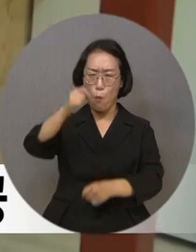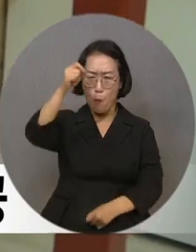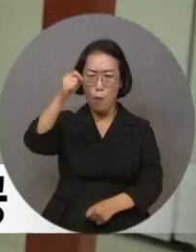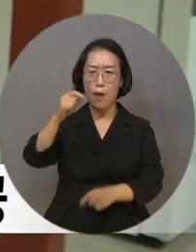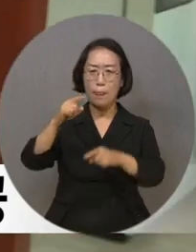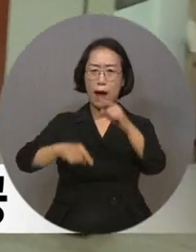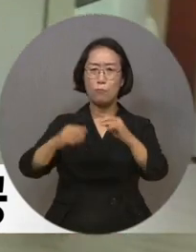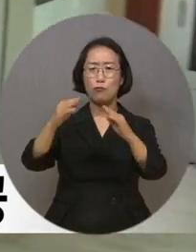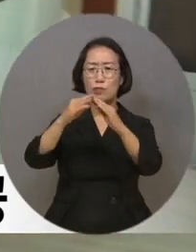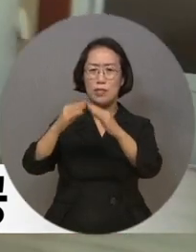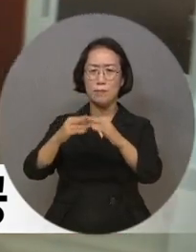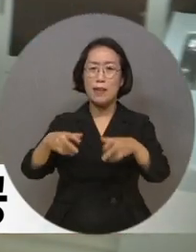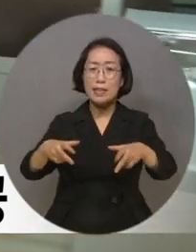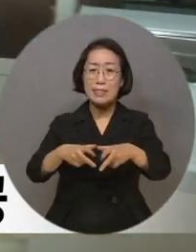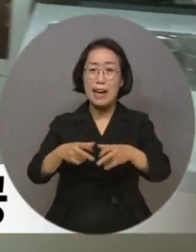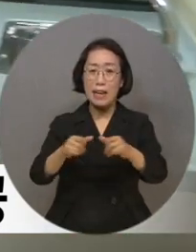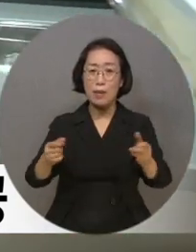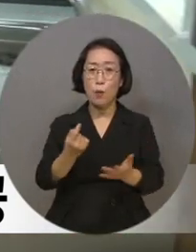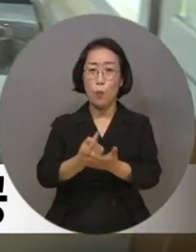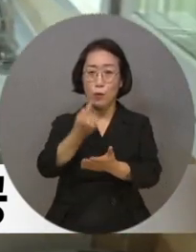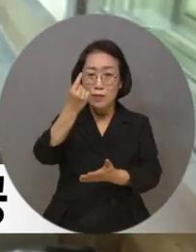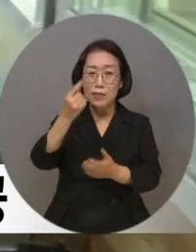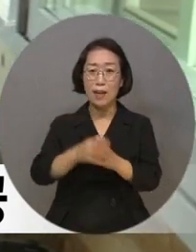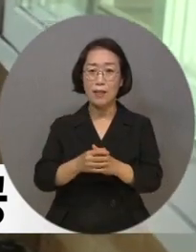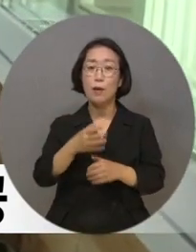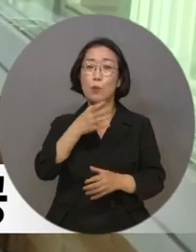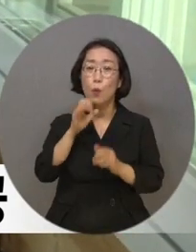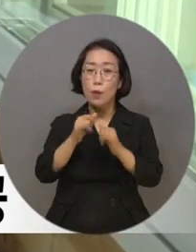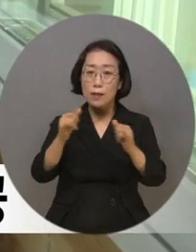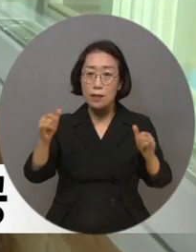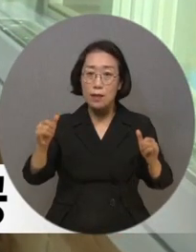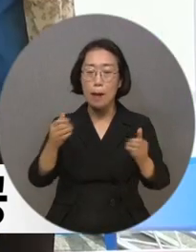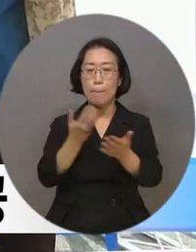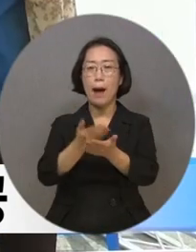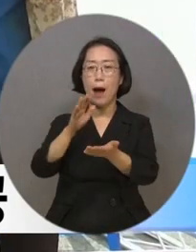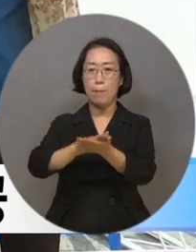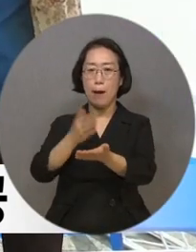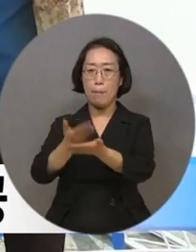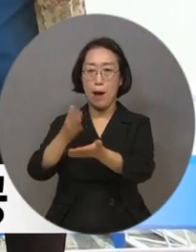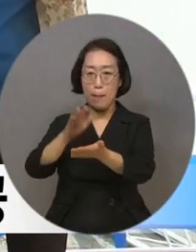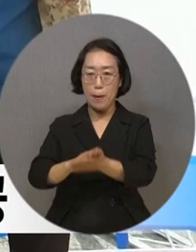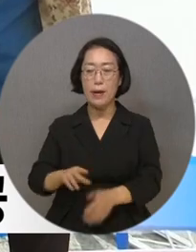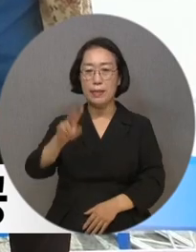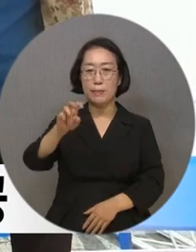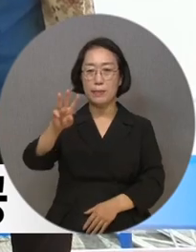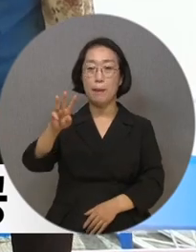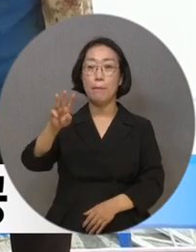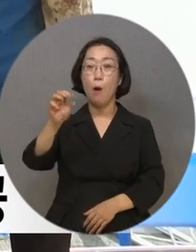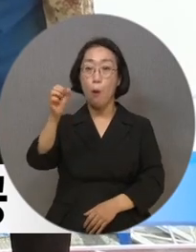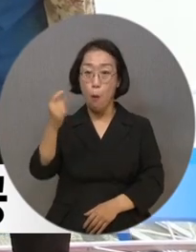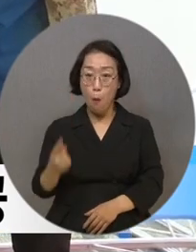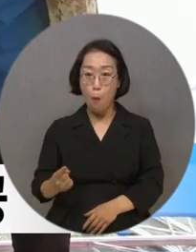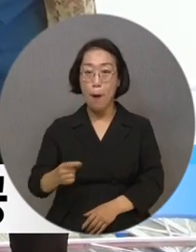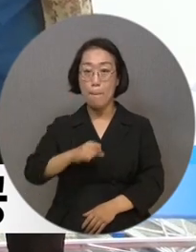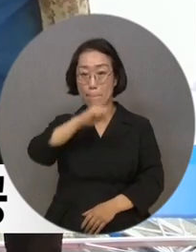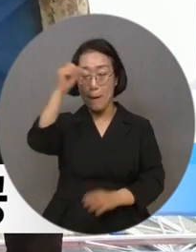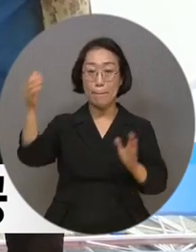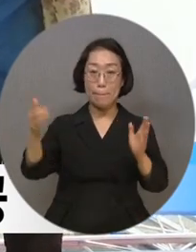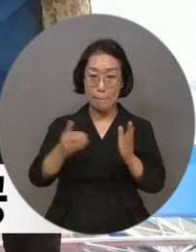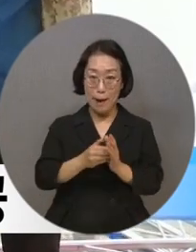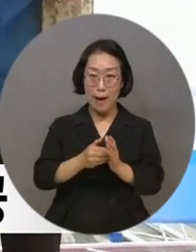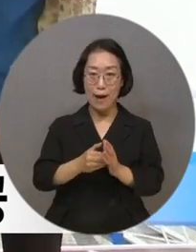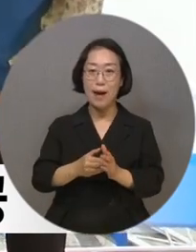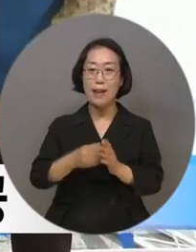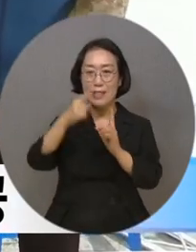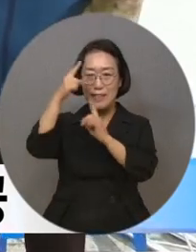거주하는 지체기능장애 독거 어르신의 열악한 주거 환경을 개선하는 희망하우스 23호를 준공하고 현판식을